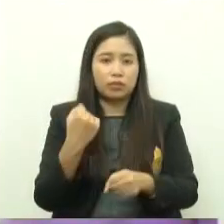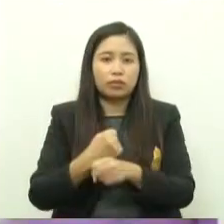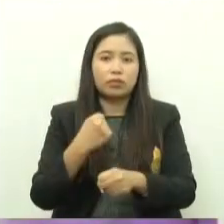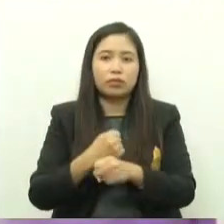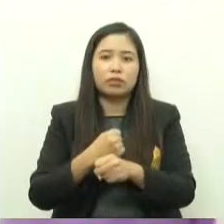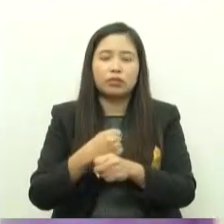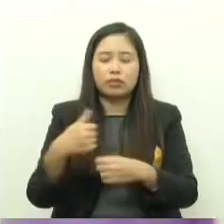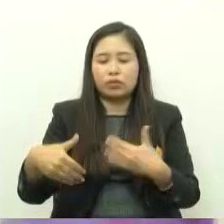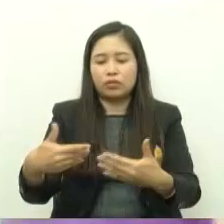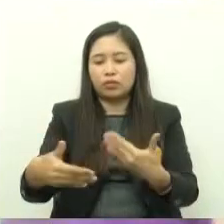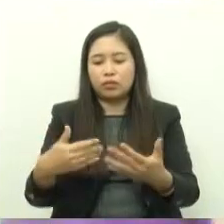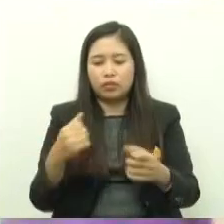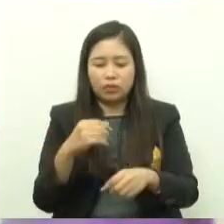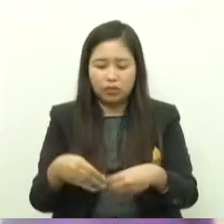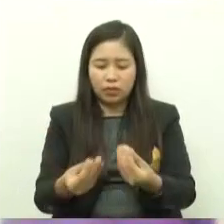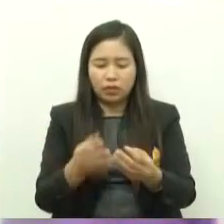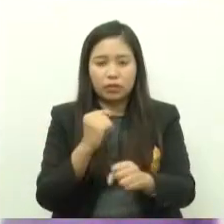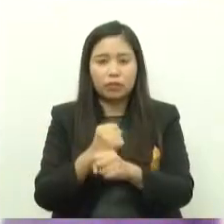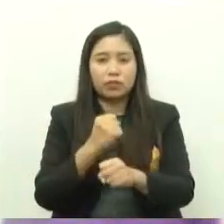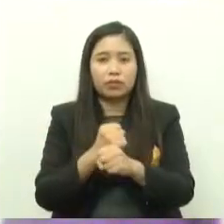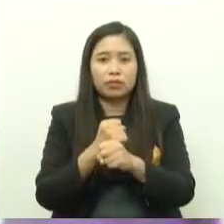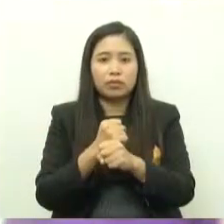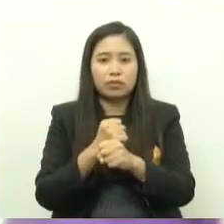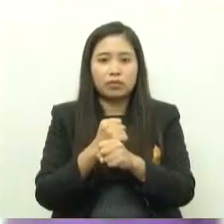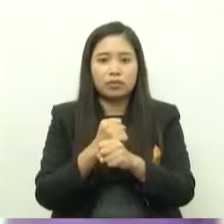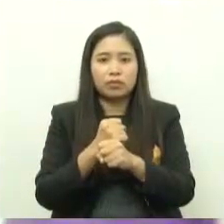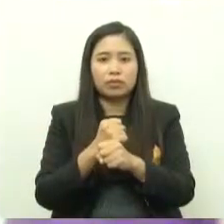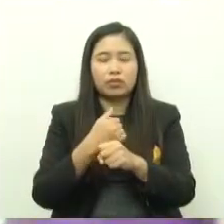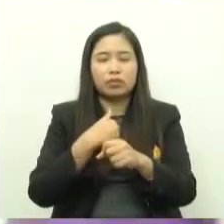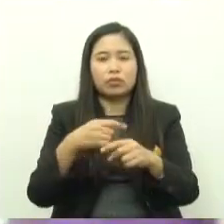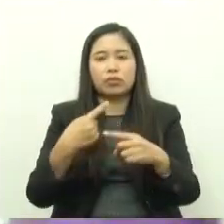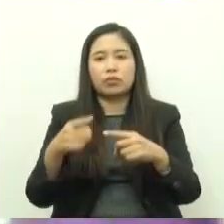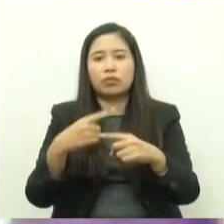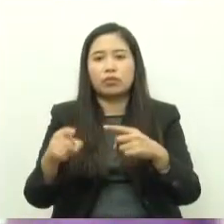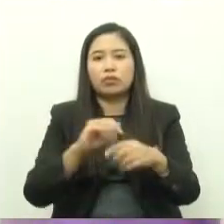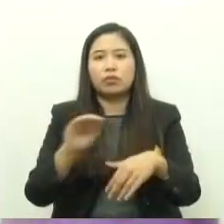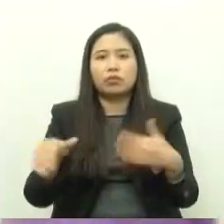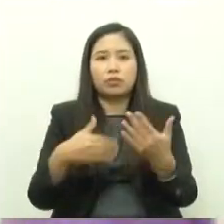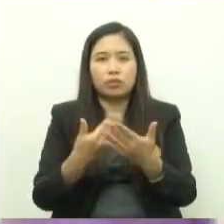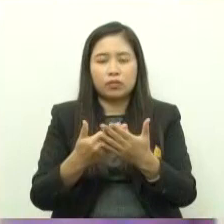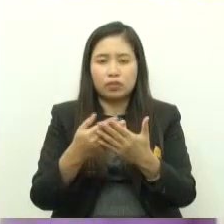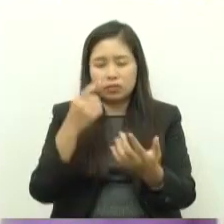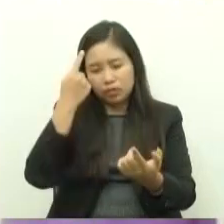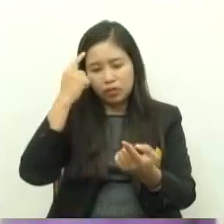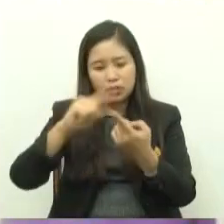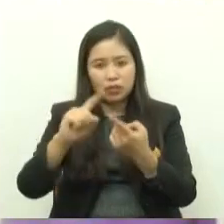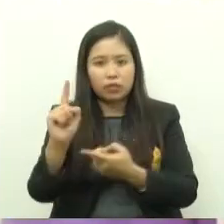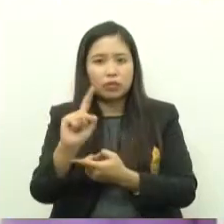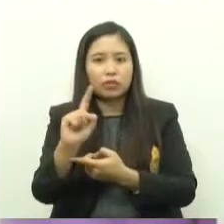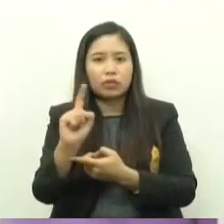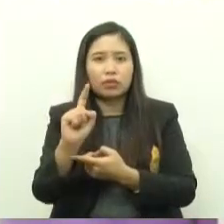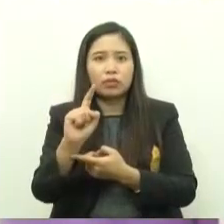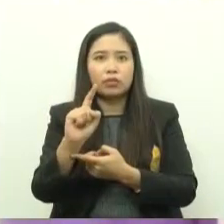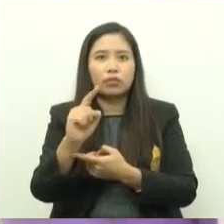ให้งานมีความอ่าสำเร็จุลุล่วงตามที่ได้ตั้งเป้าหมายไว้นะคะน้าน 2มี